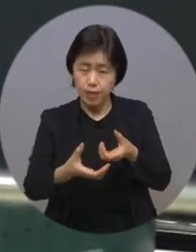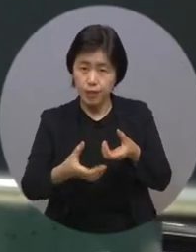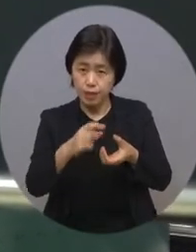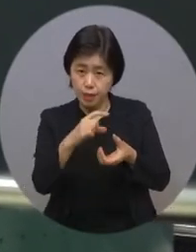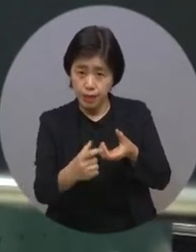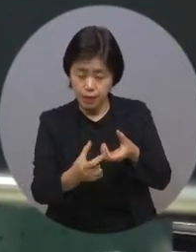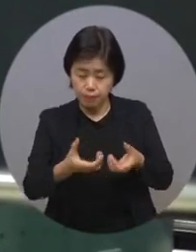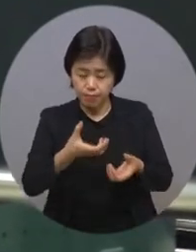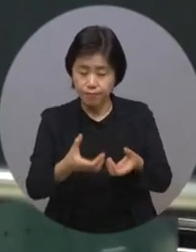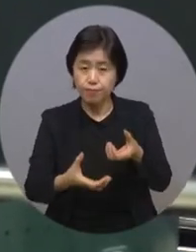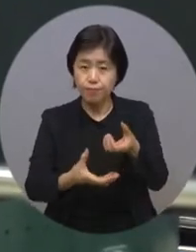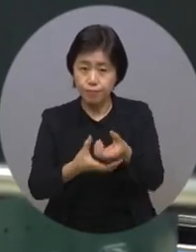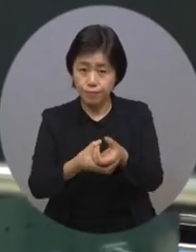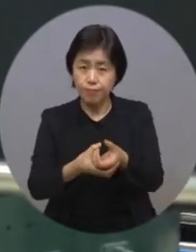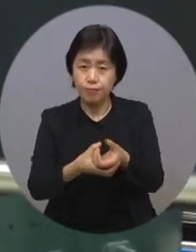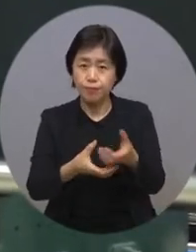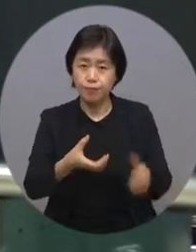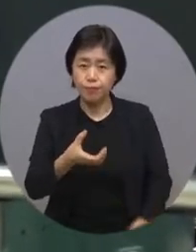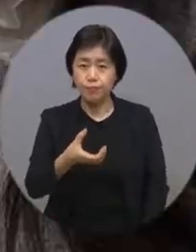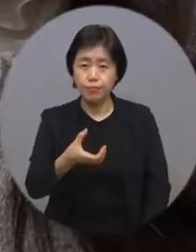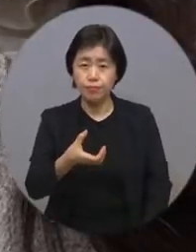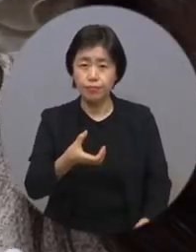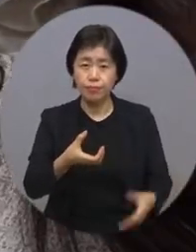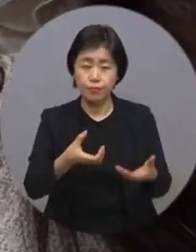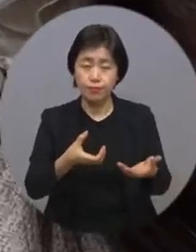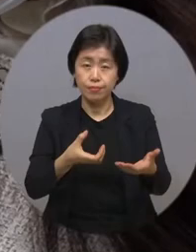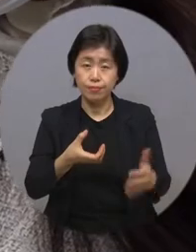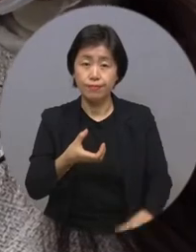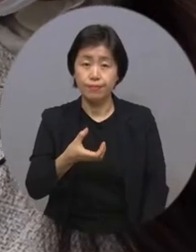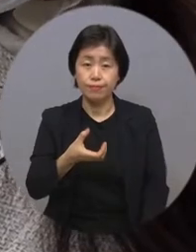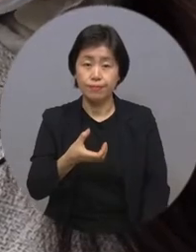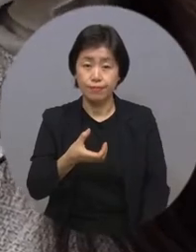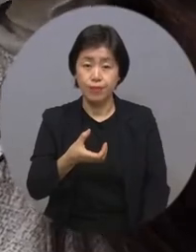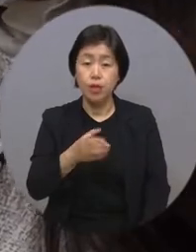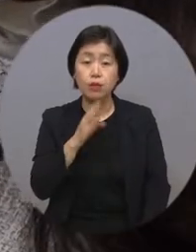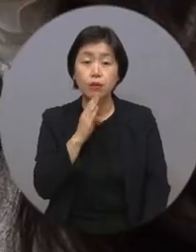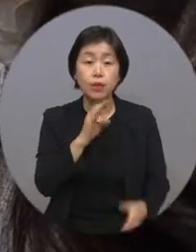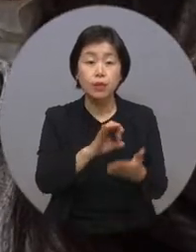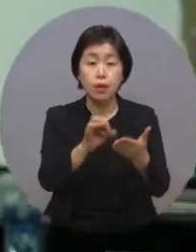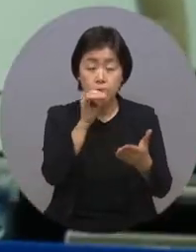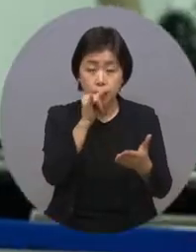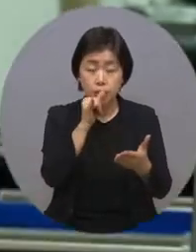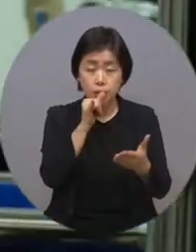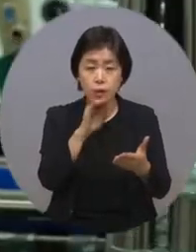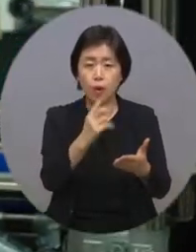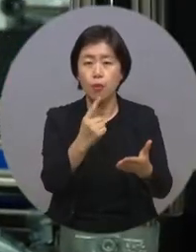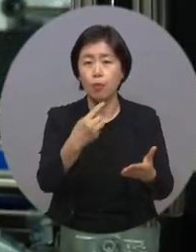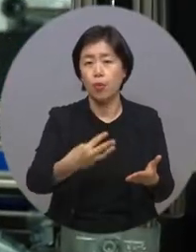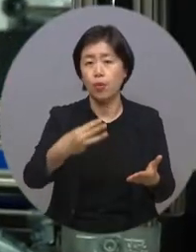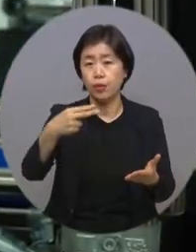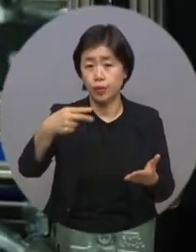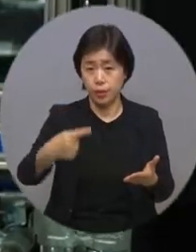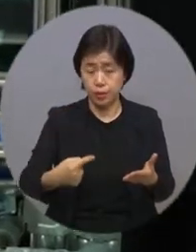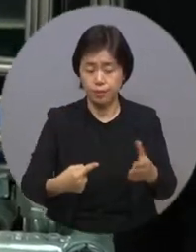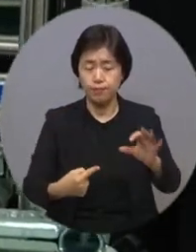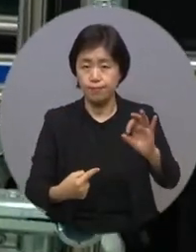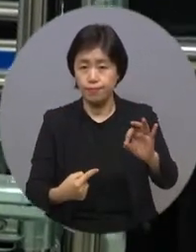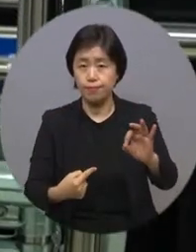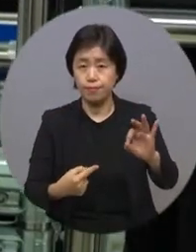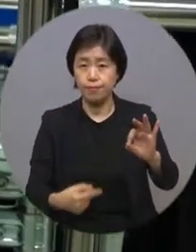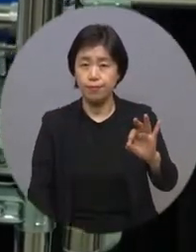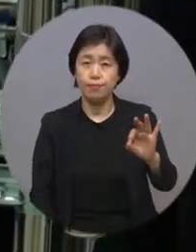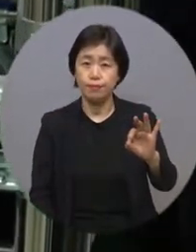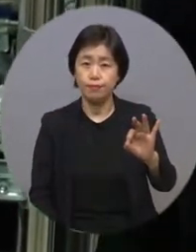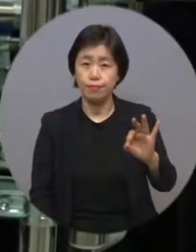잡아주시고 드라이버를 잡지 않은 반대손에는 저희가 사용하는 실제로 사용하는 볼트 크기예요. 이 볼트를 가지고 작업을 할